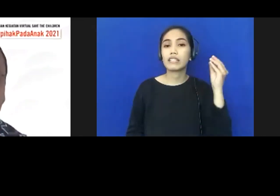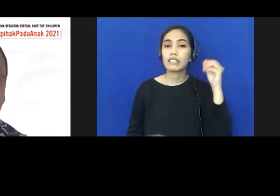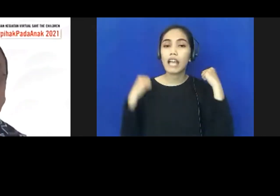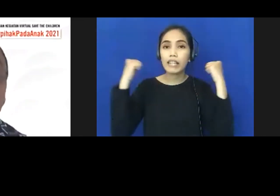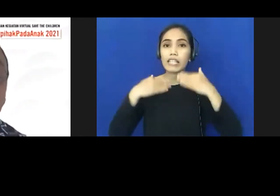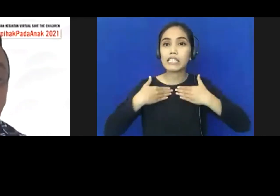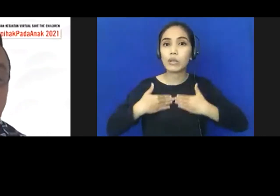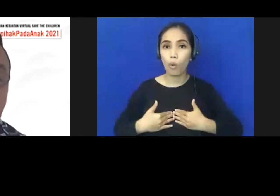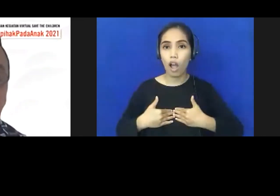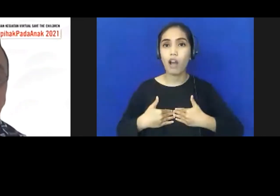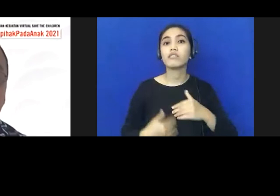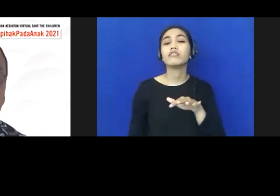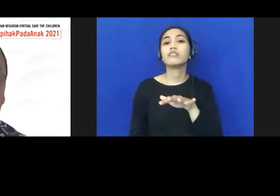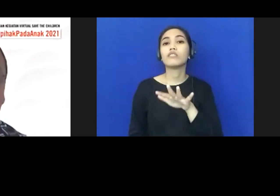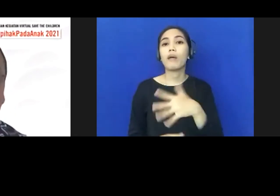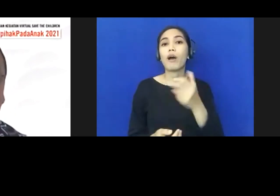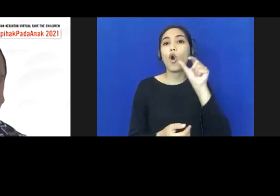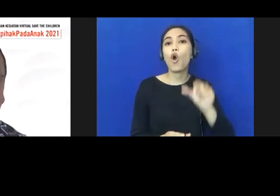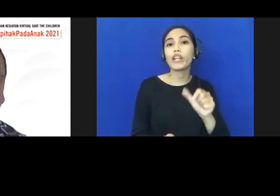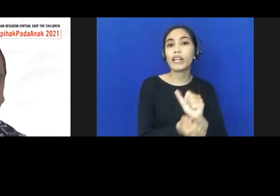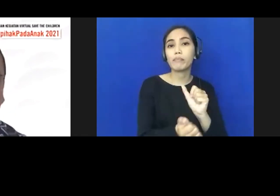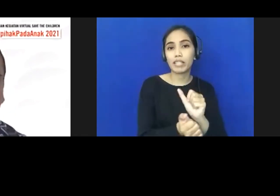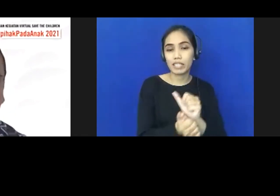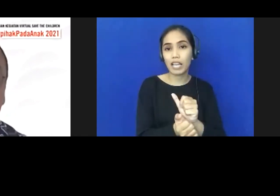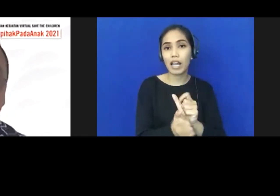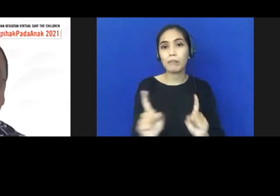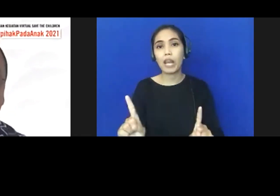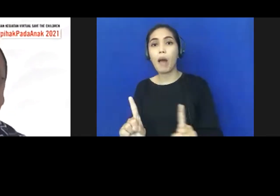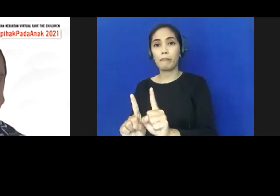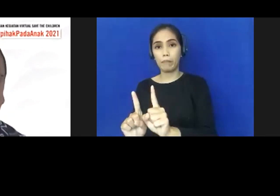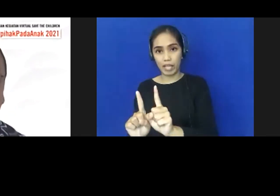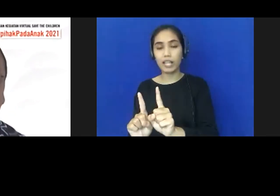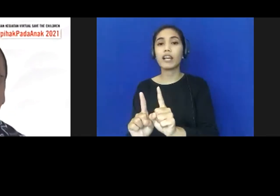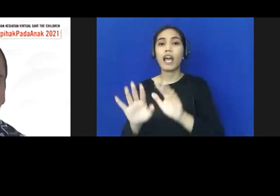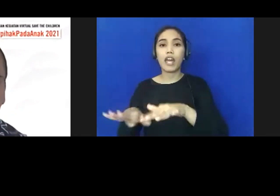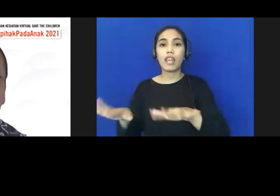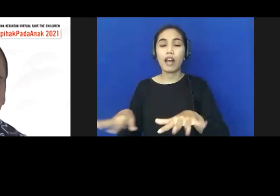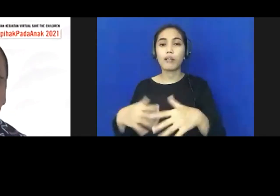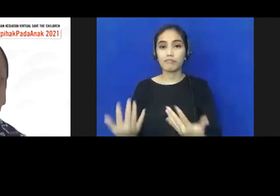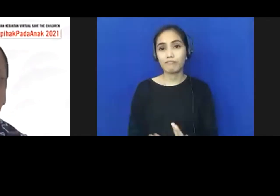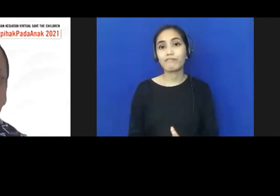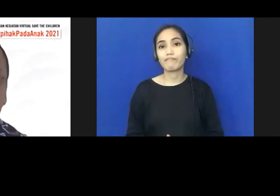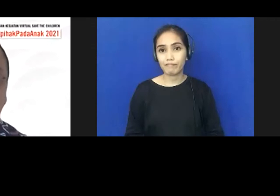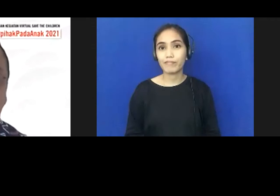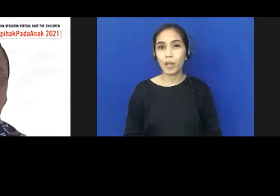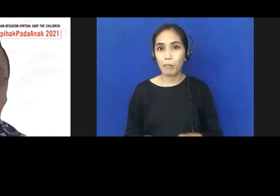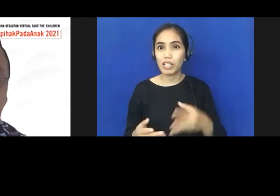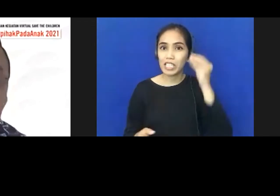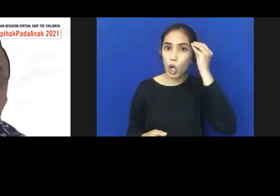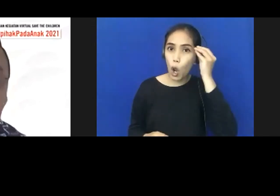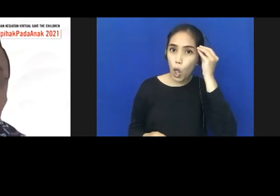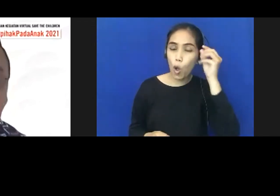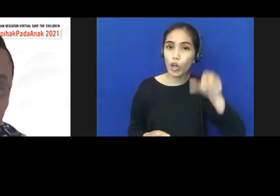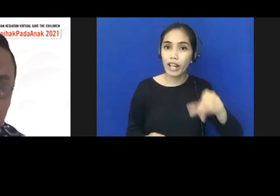orang yang bekerja dan mendampingi anak, entah itu orang tua maupun tenaga kesehatan ataupun guru atau yang lainnya. Sebelum kita lanjut ke